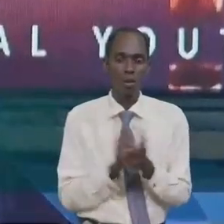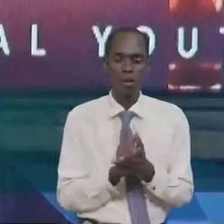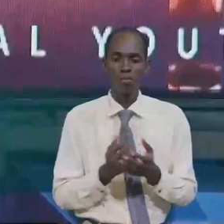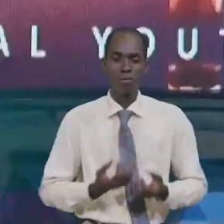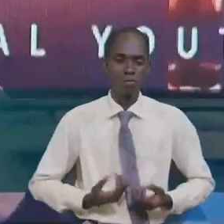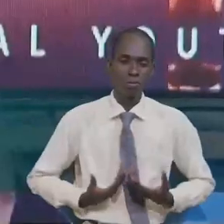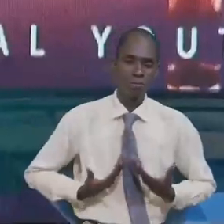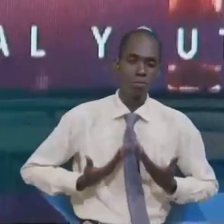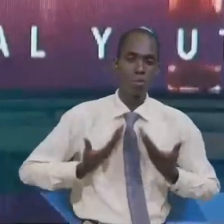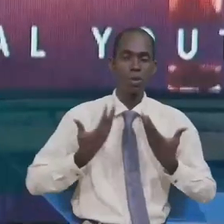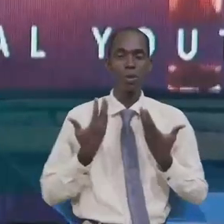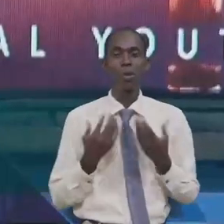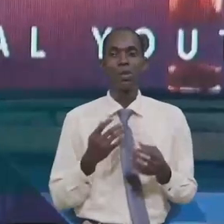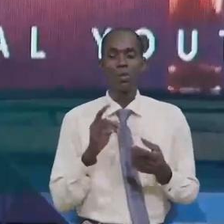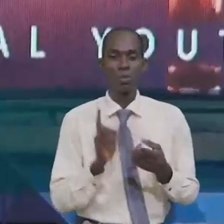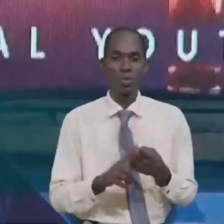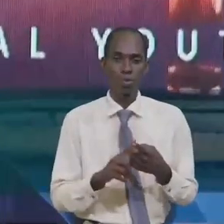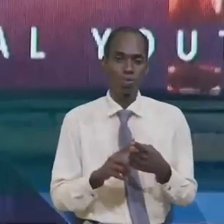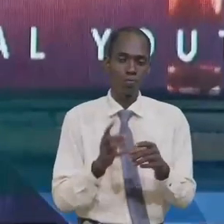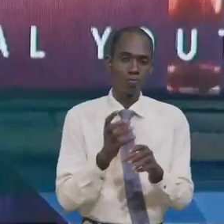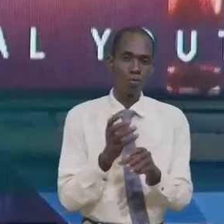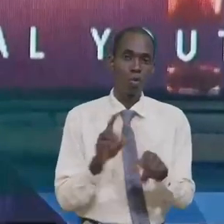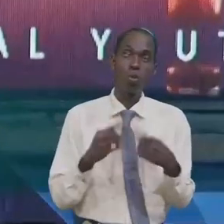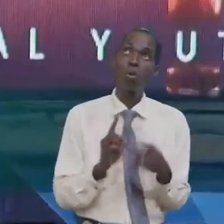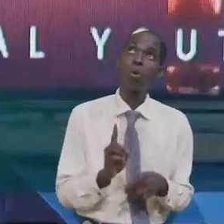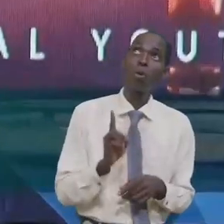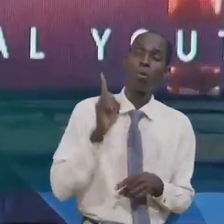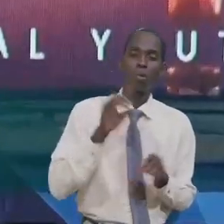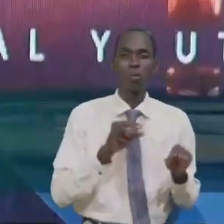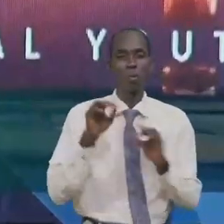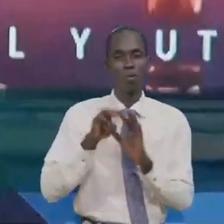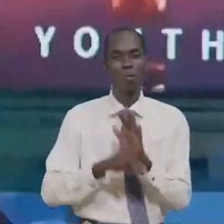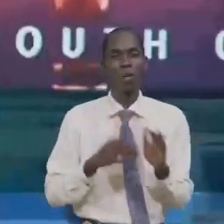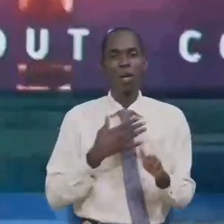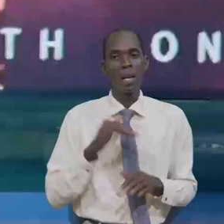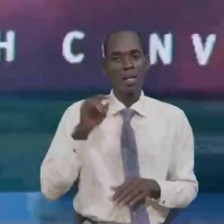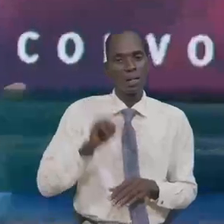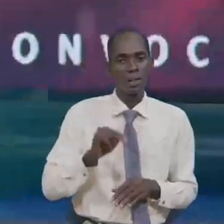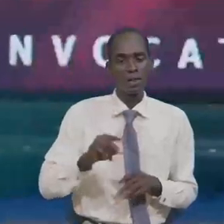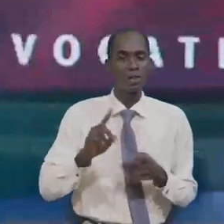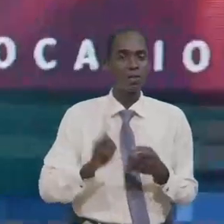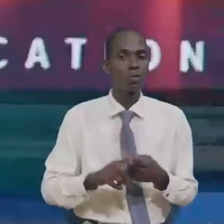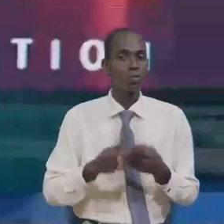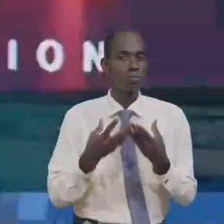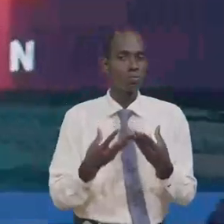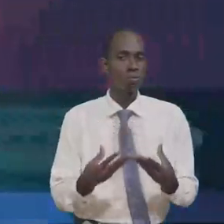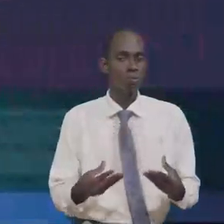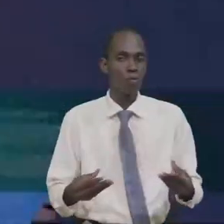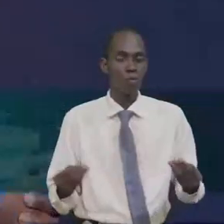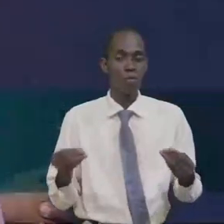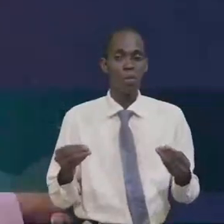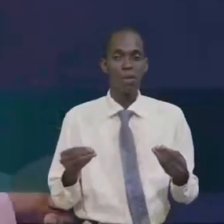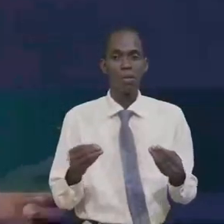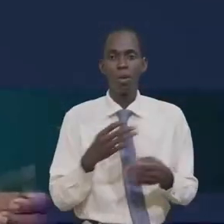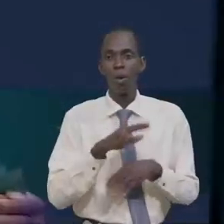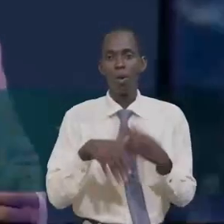pour un mouvement vers le haut j'avais besoin donc de modeler corriger les choses du passé